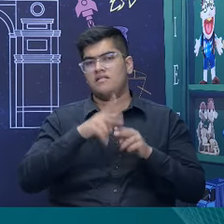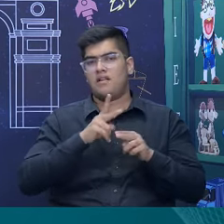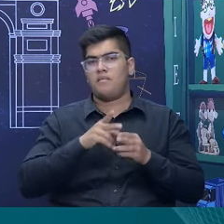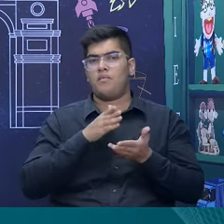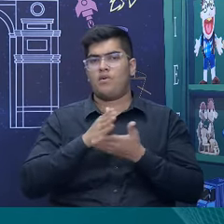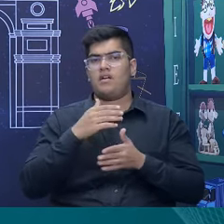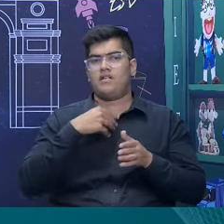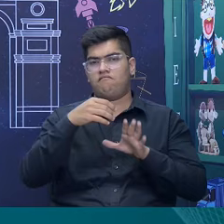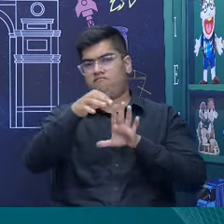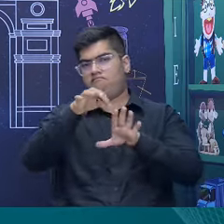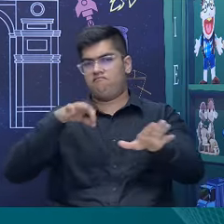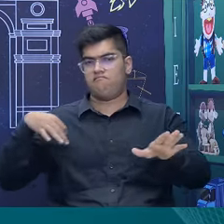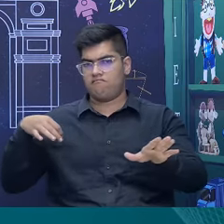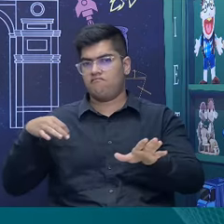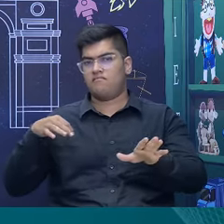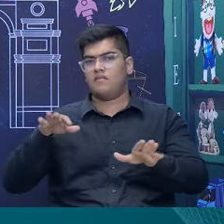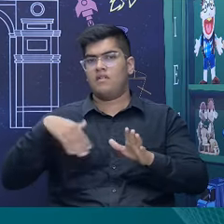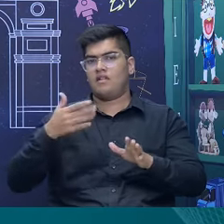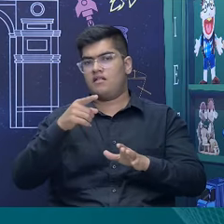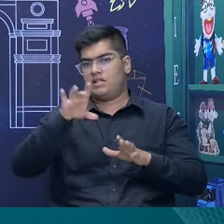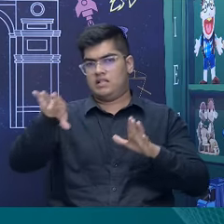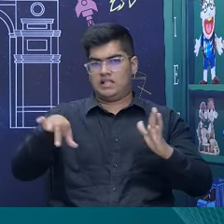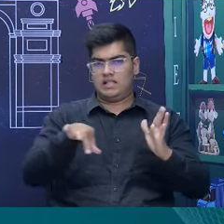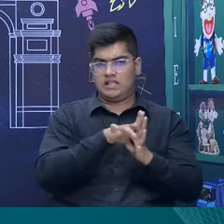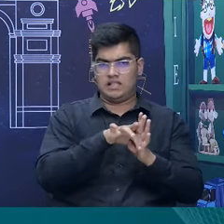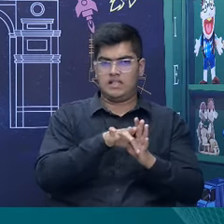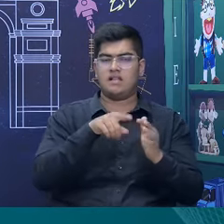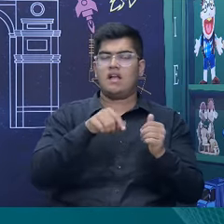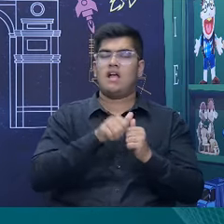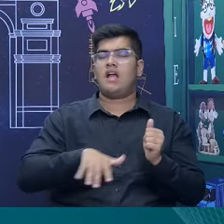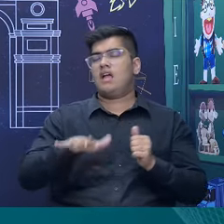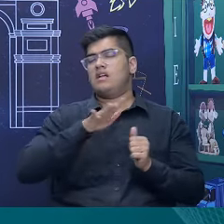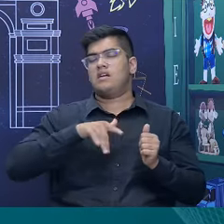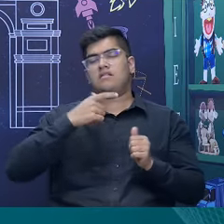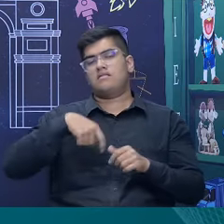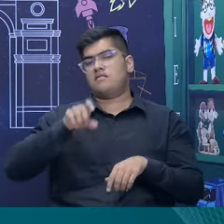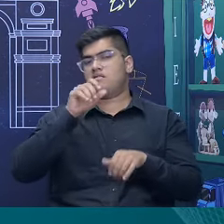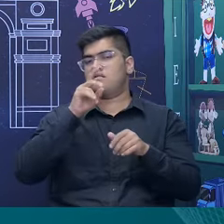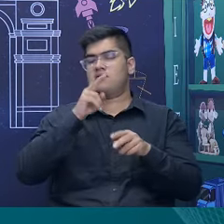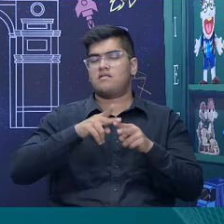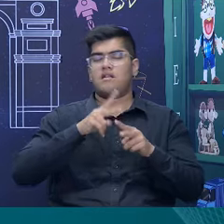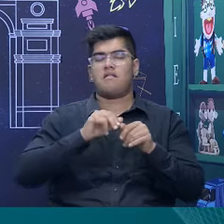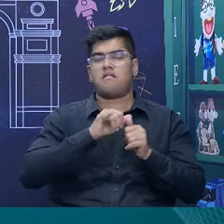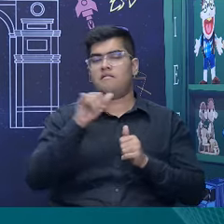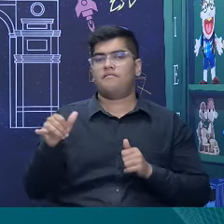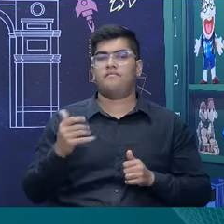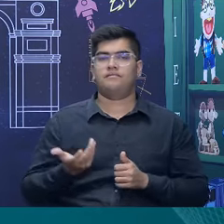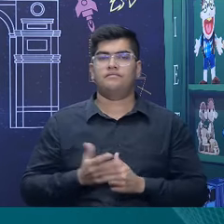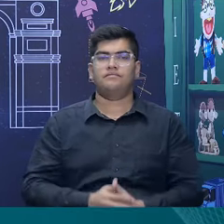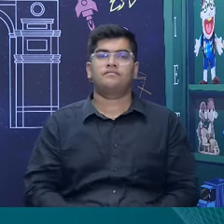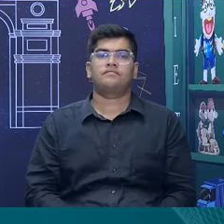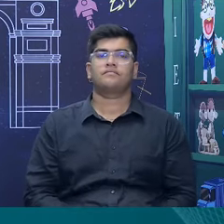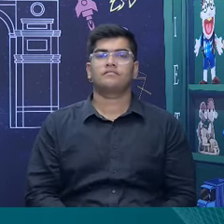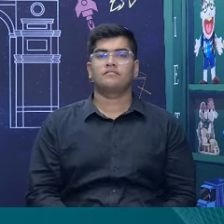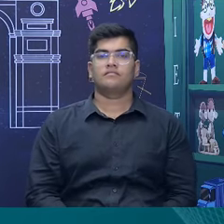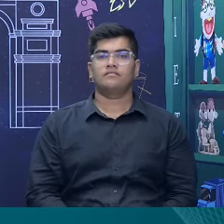दूं और यहां पर अटैच कर दूं आप गत्ते को जो आपके हाथ में रेक्टेंगल गत्ता है